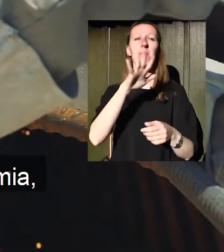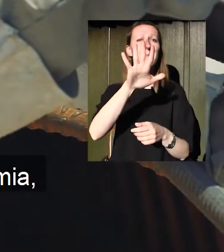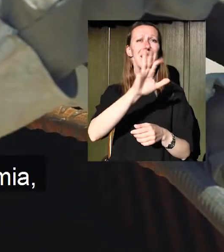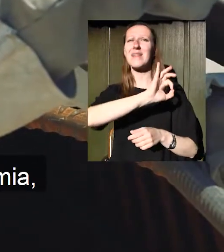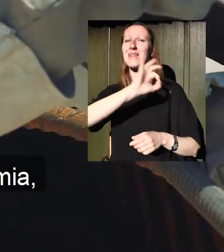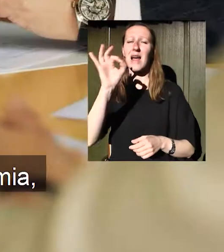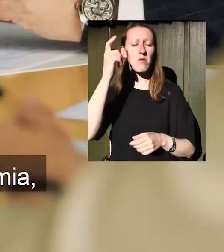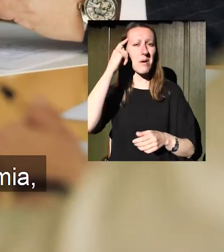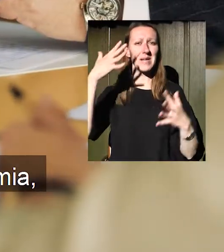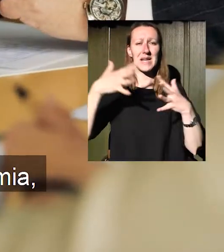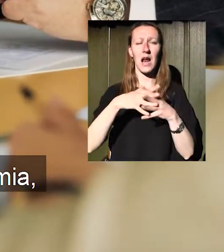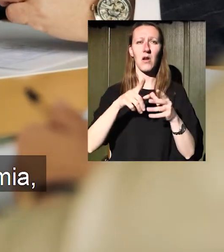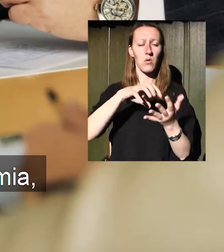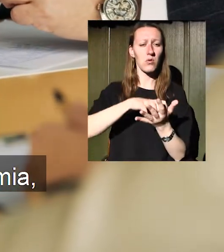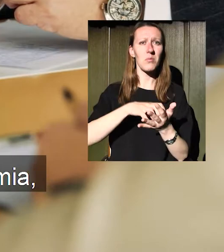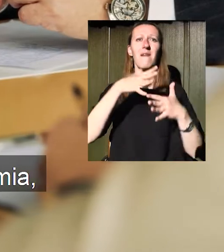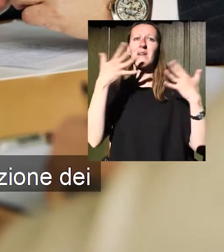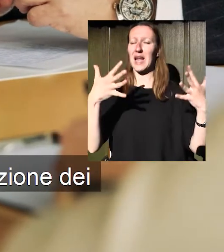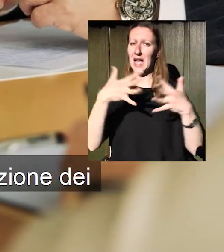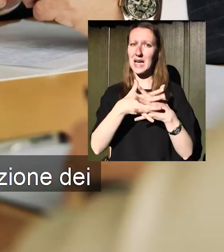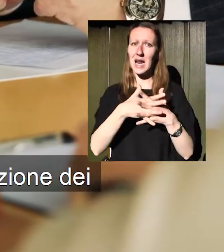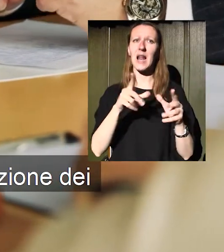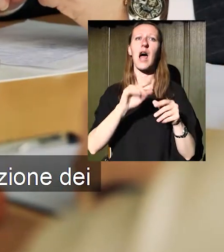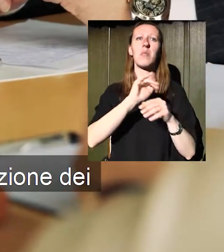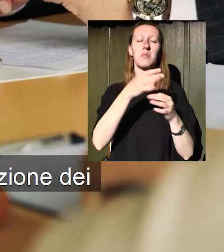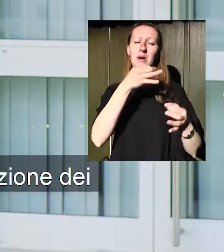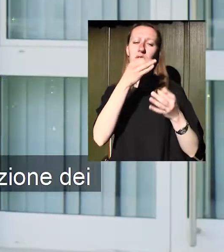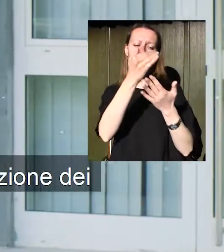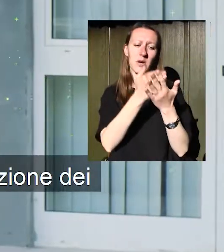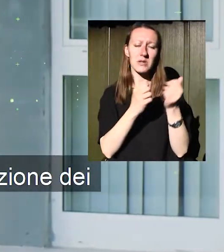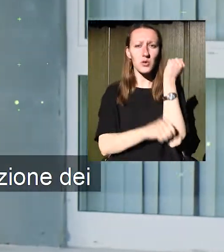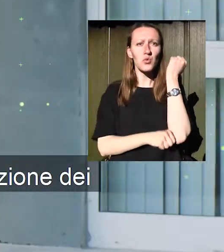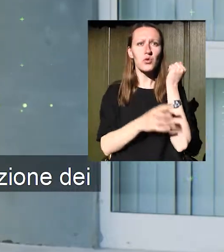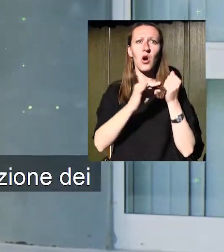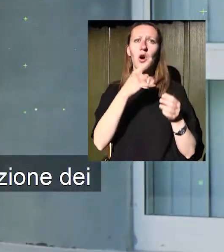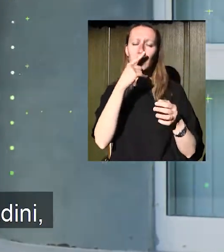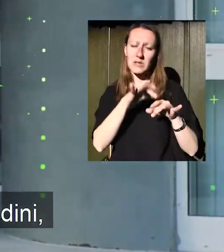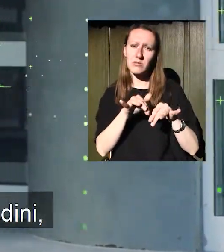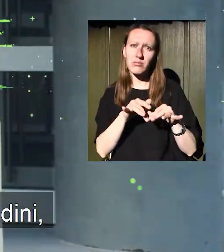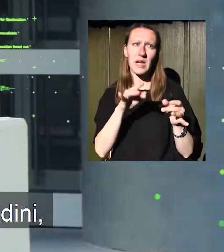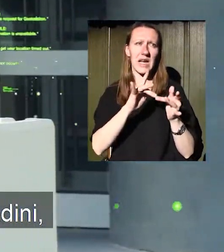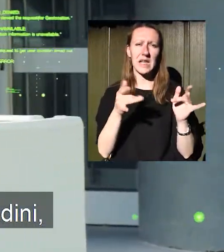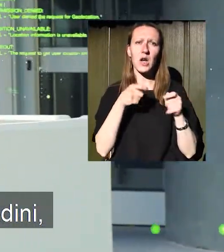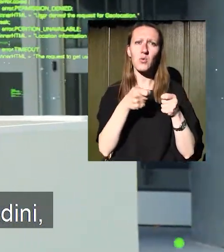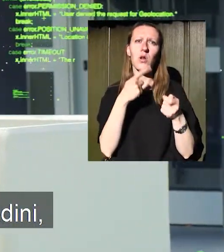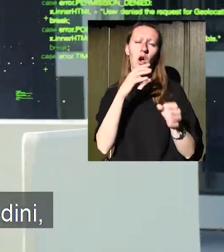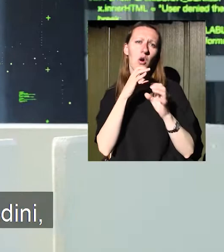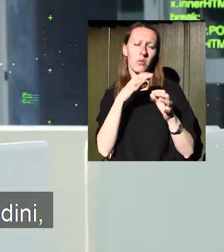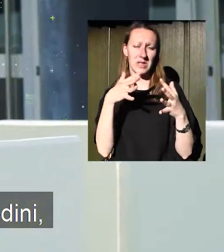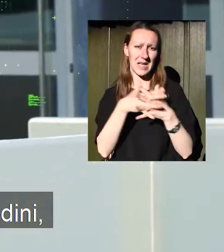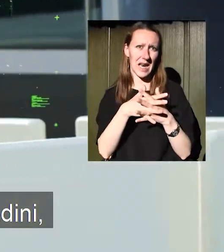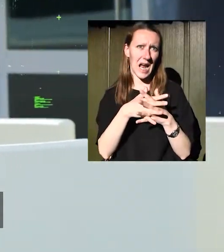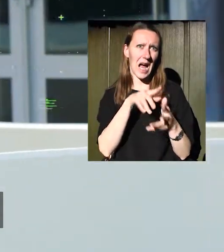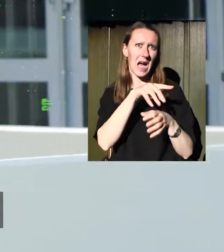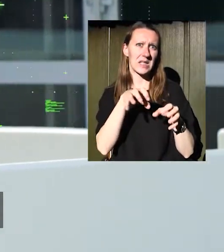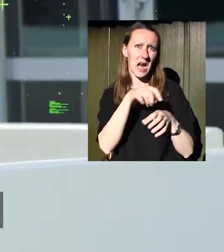najboljih pametnih gradova u kategoriji velikih gradova, a prema podacima studije o stanju digitaliziranosti usluga i komunikacije gradskih uprava s